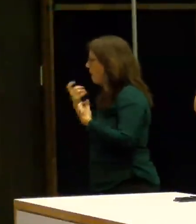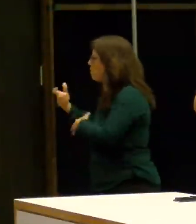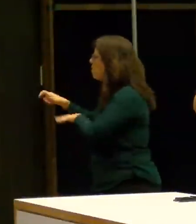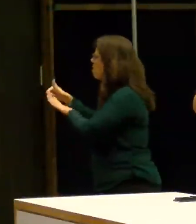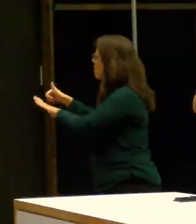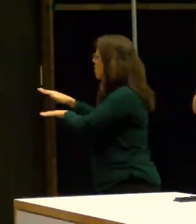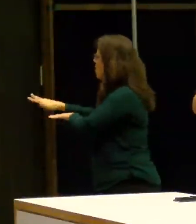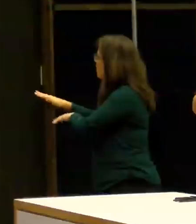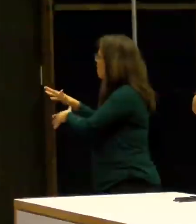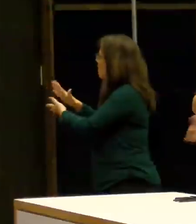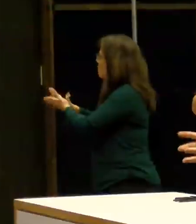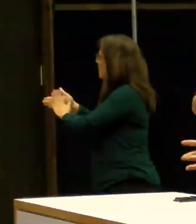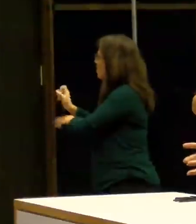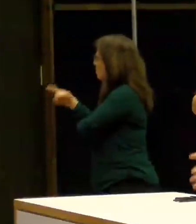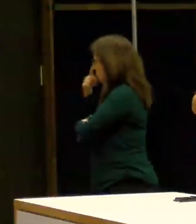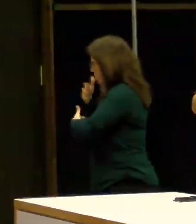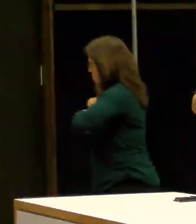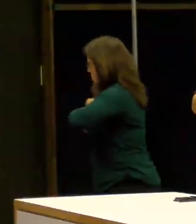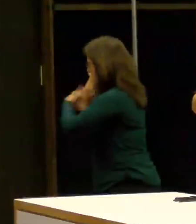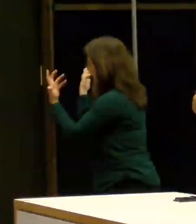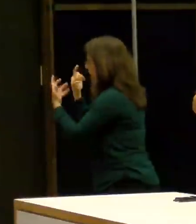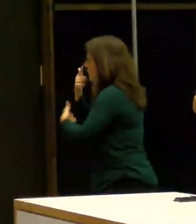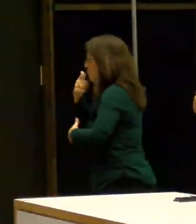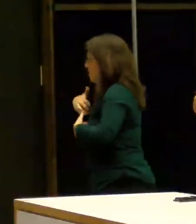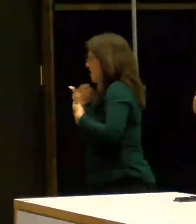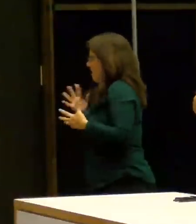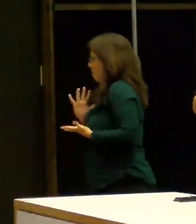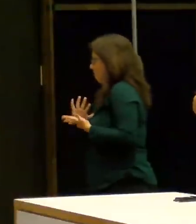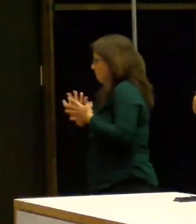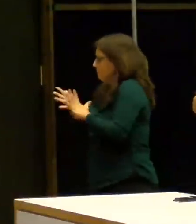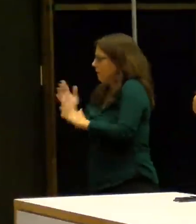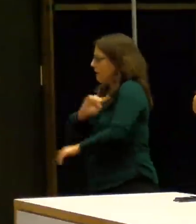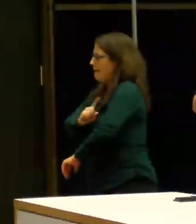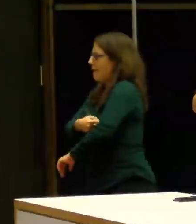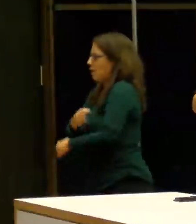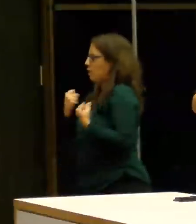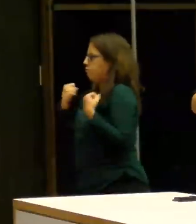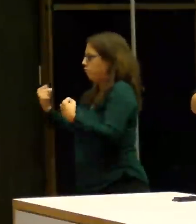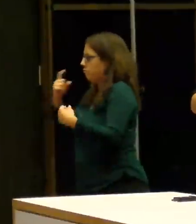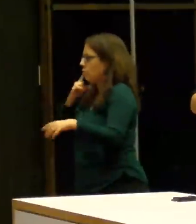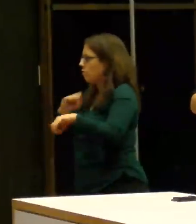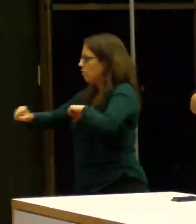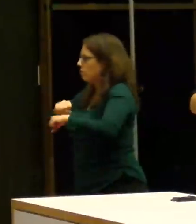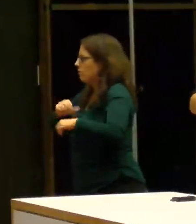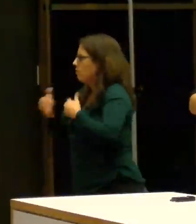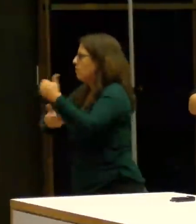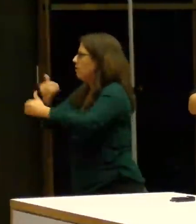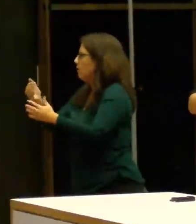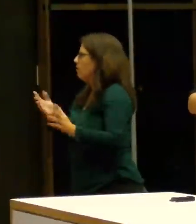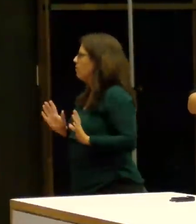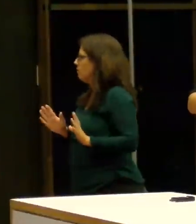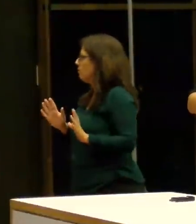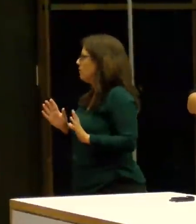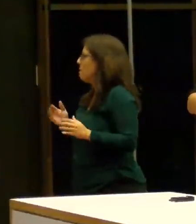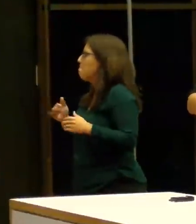Et en fait, cette colère, nous, on l'a transformée en énergie. Et c'est ce qui nous permet de continuer d'avancer, d'avancer